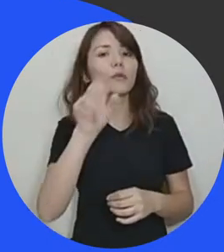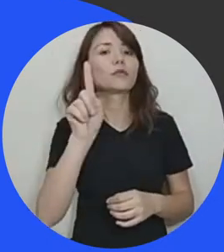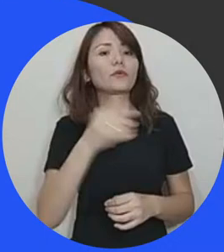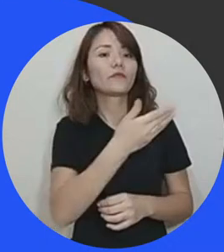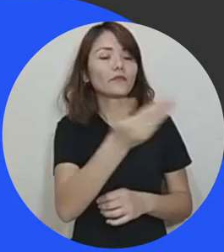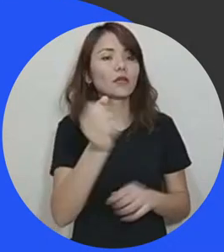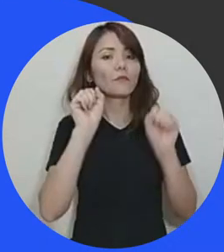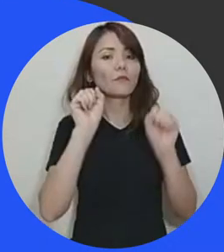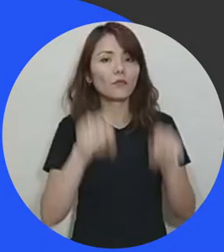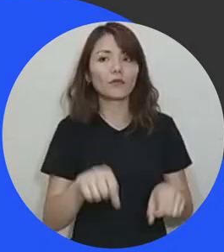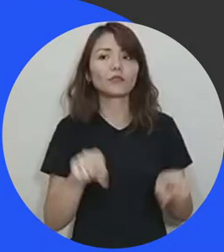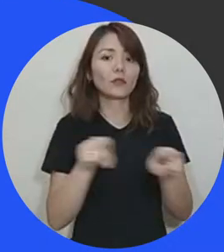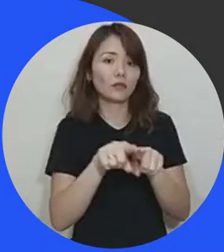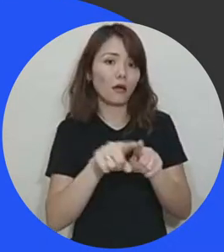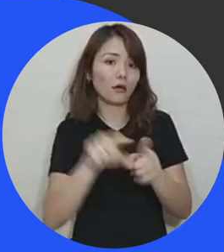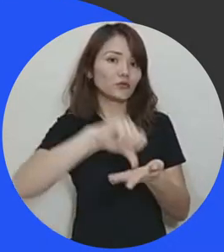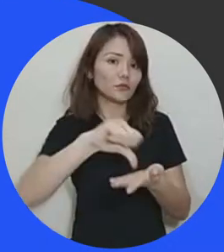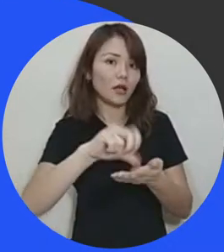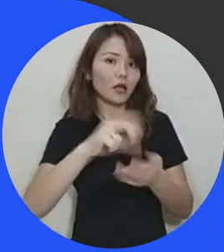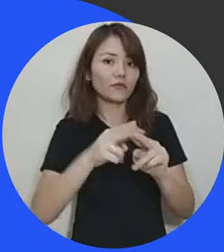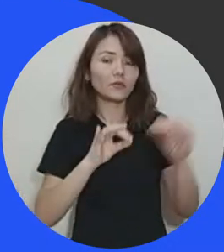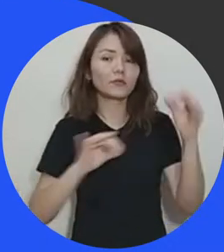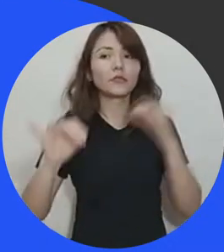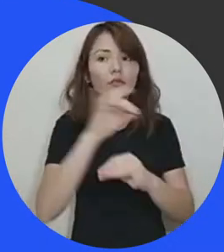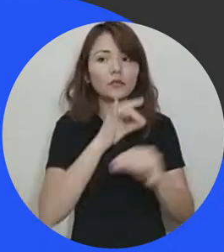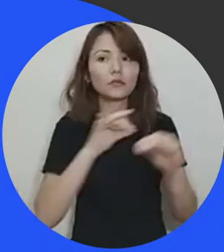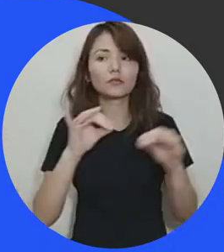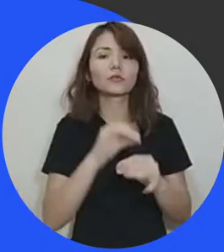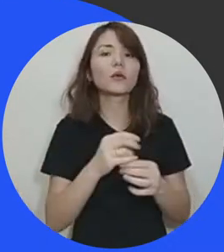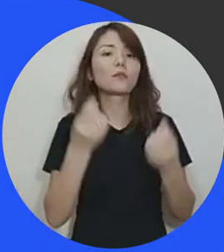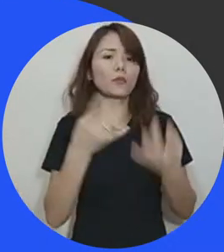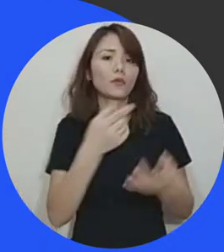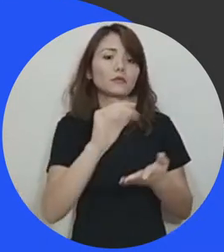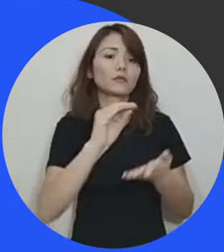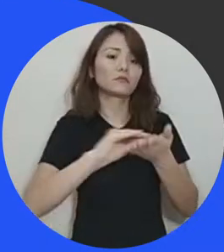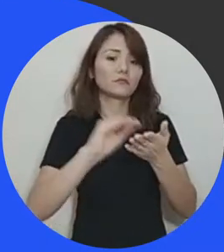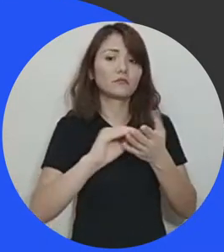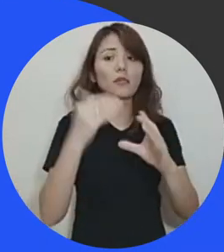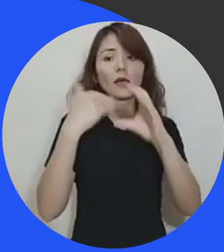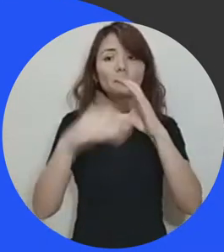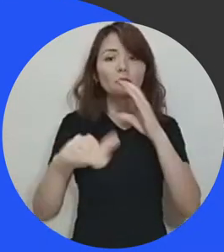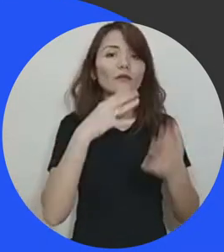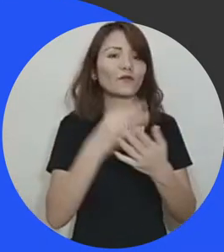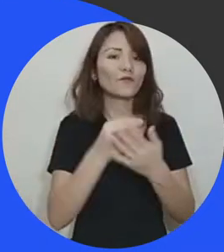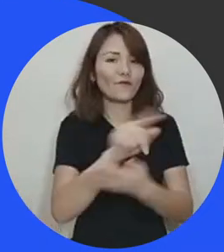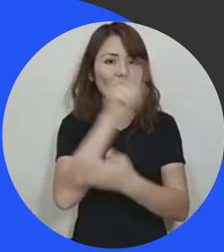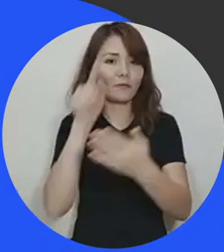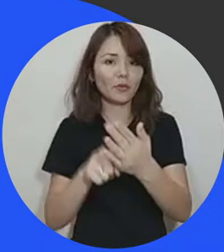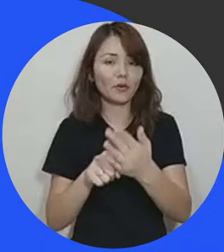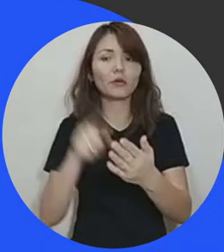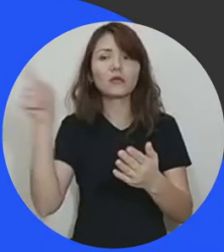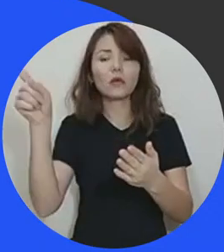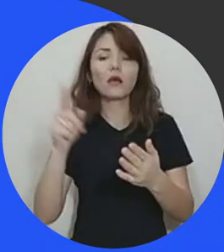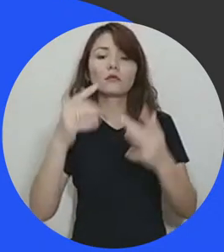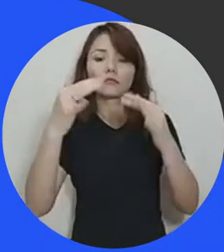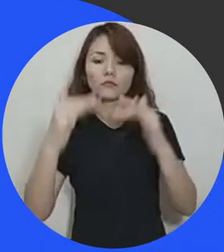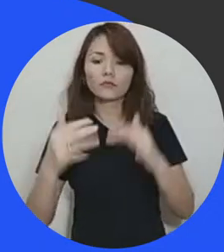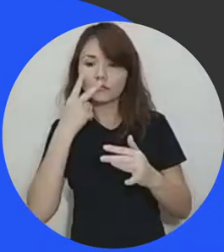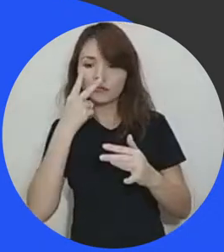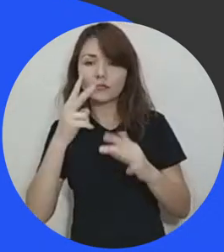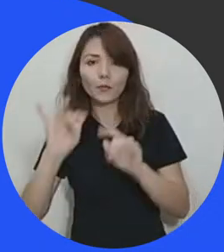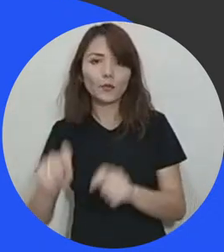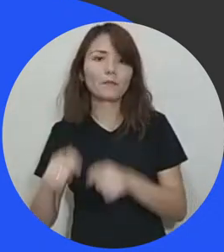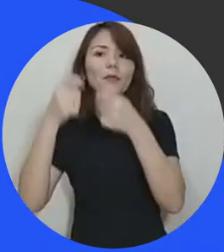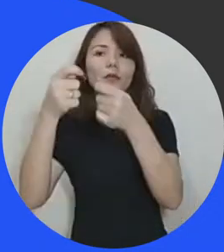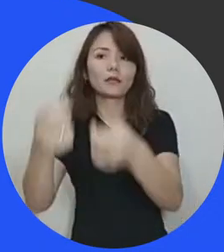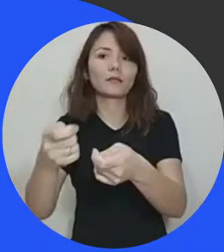можете также в ней участвовать, просто отправив свои вопросы. После модерации они будут переданы, собственно, тому